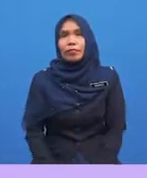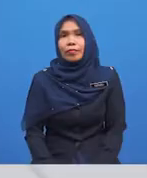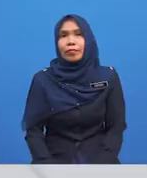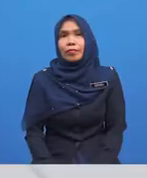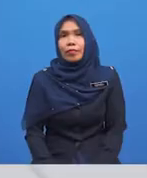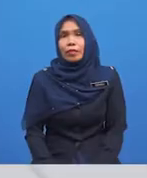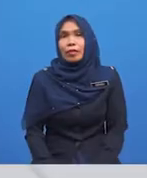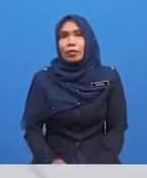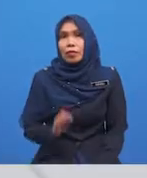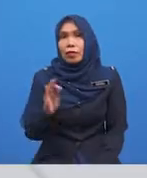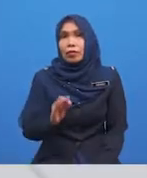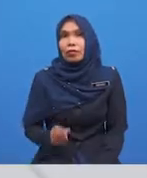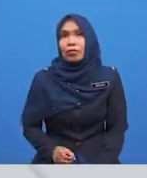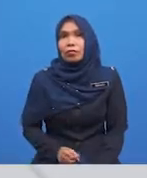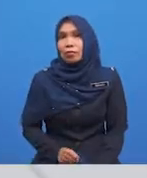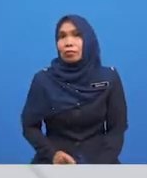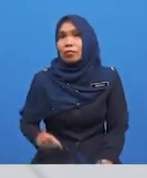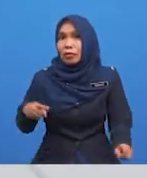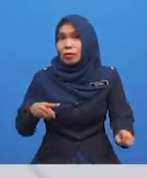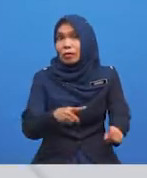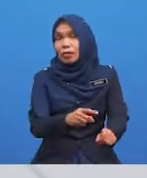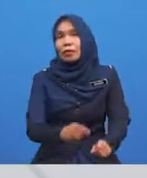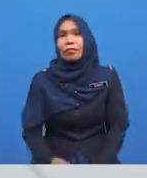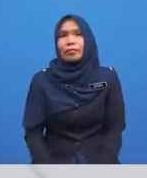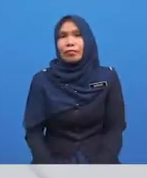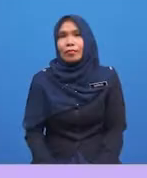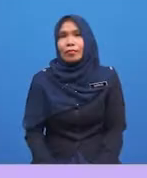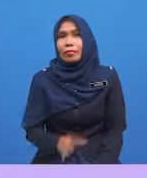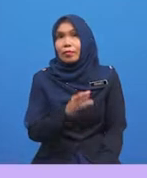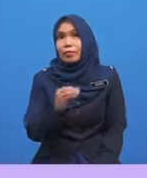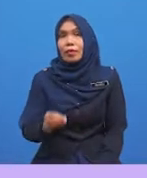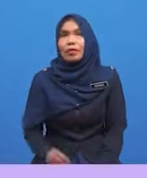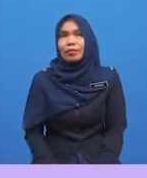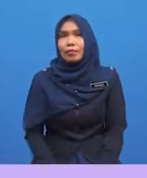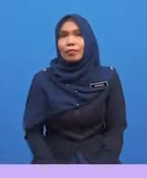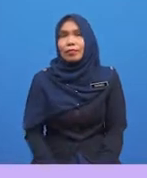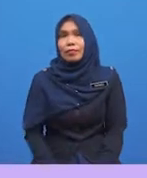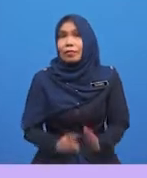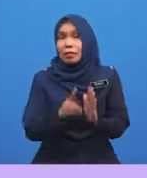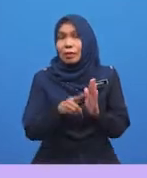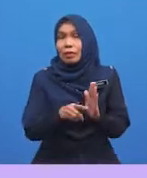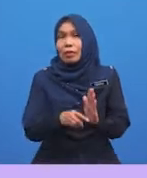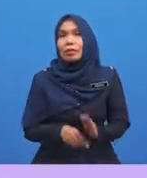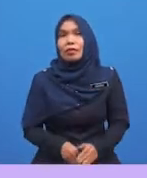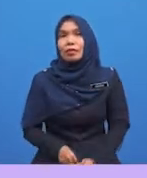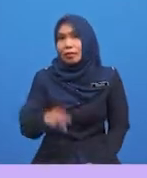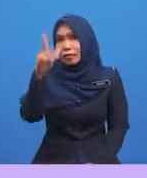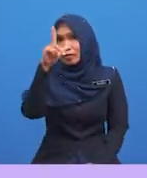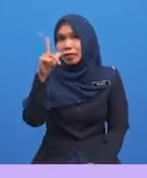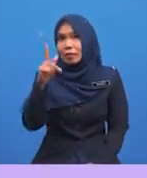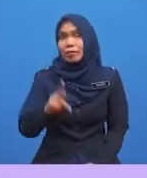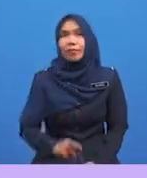governance. Baiklah murid-murid, cikgu akan terangkan terlebih dahulu apa yang dimaksudkan dengan faktor